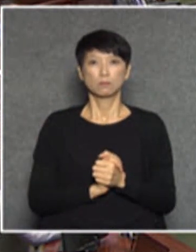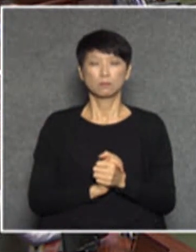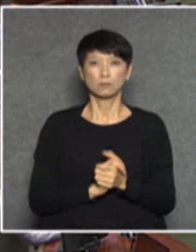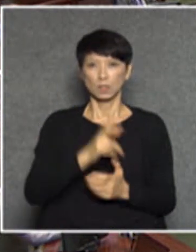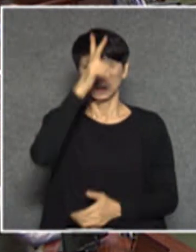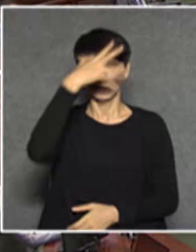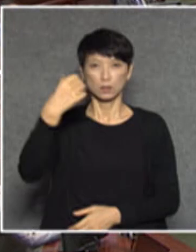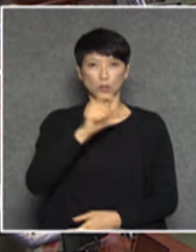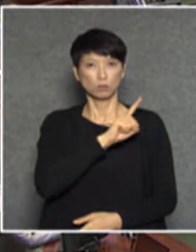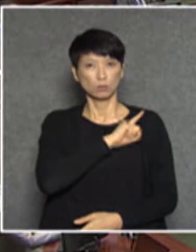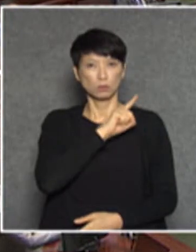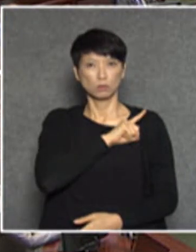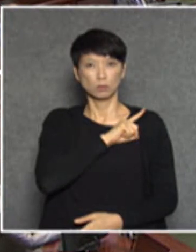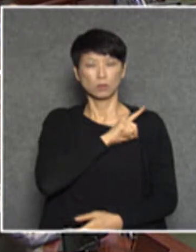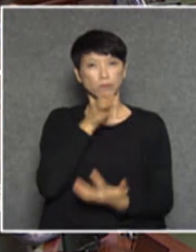自去關注這個問題？